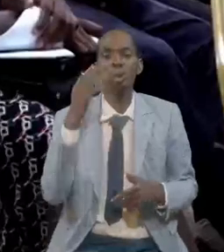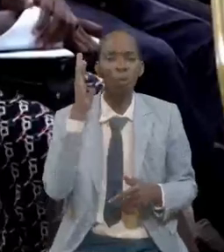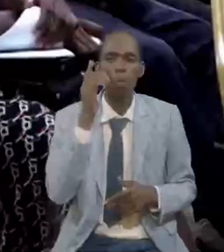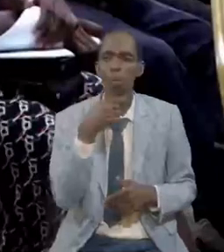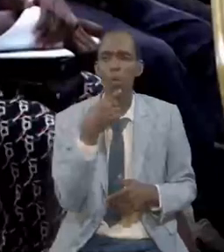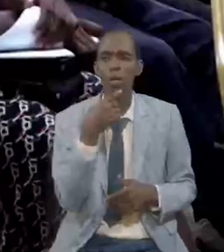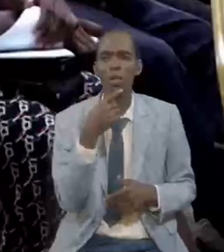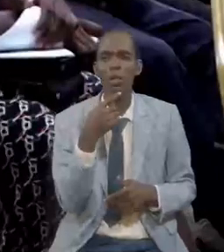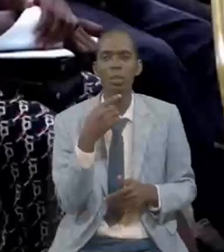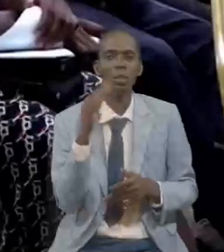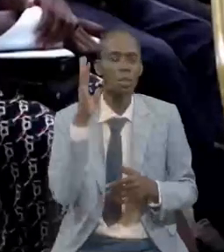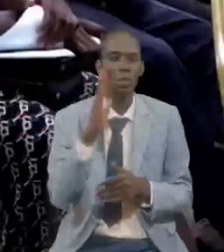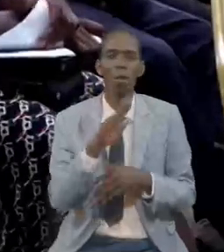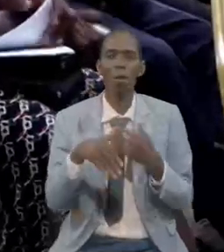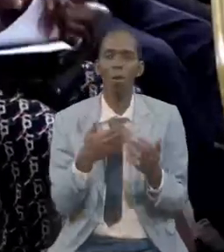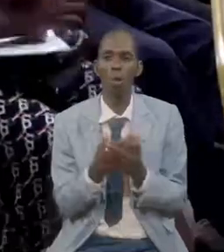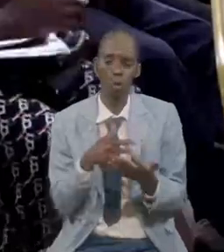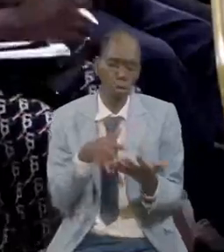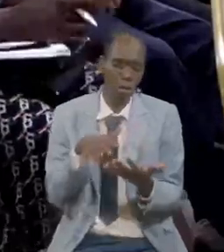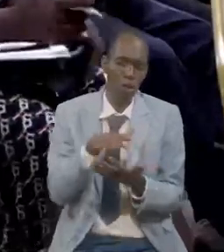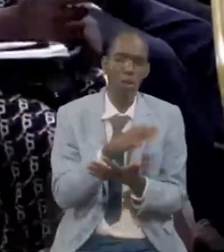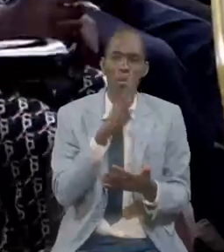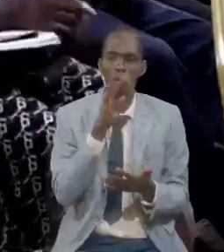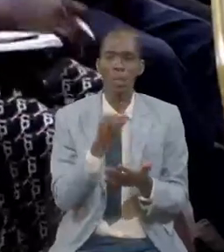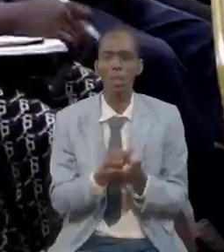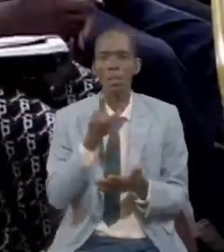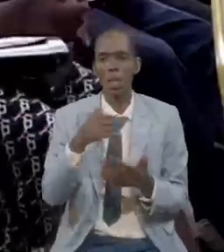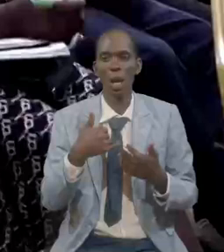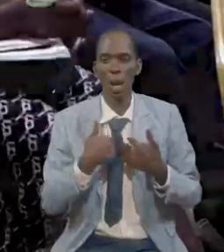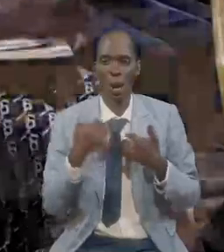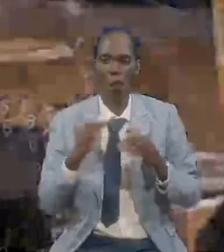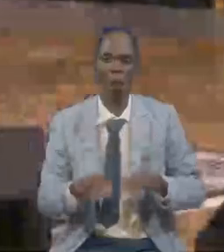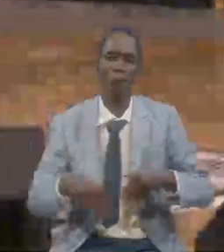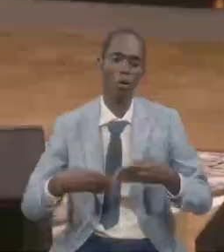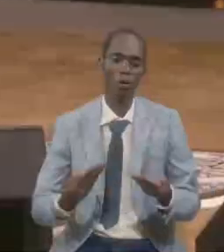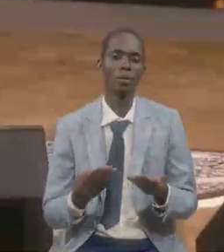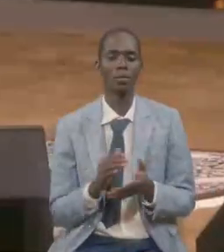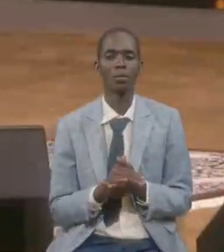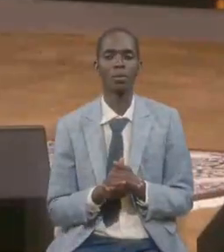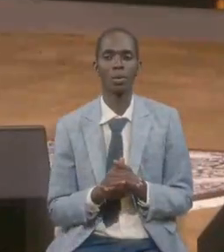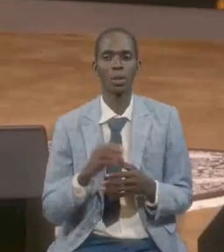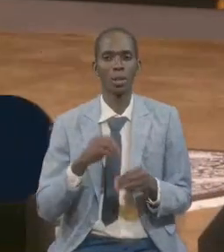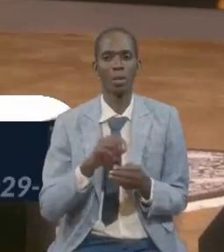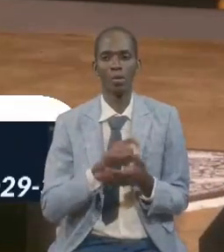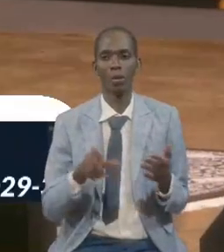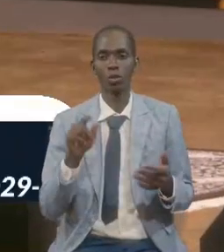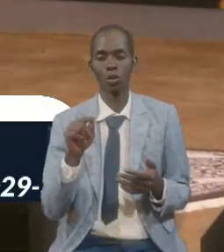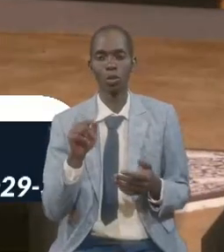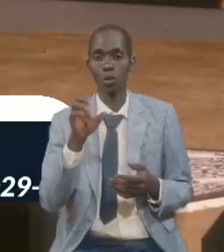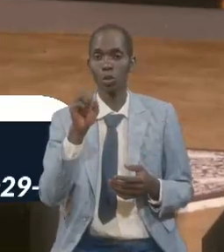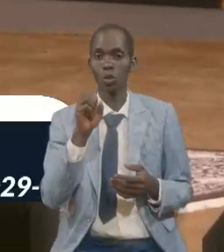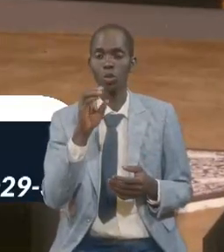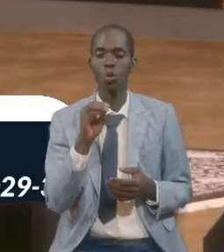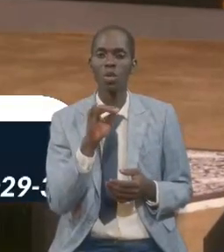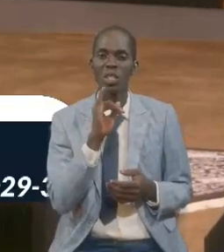pour qui cela sera-t-il? Le 21. Il en sera, il